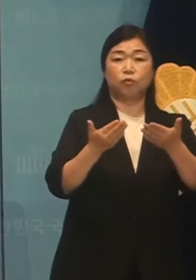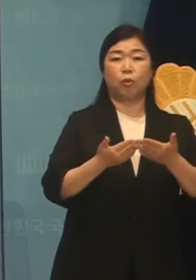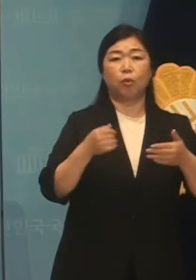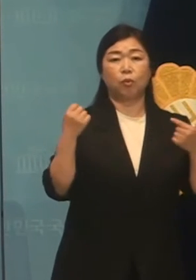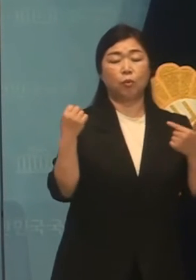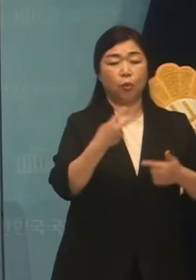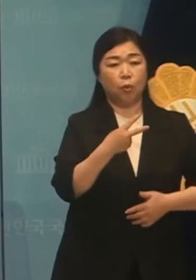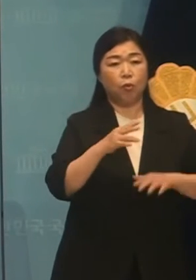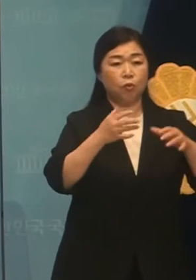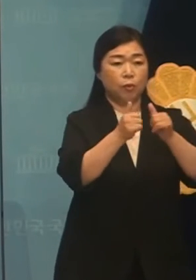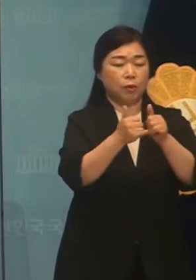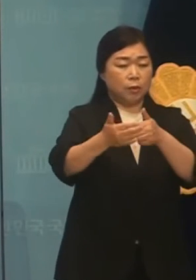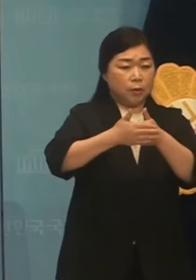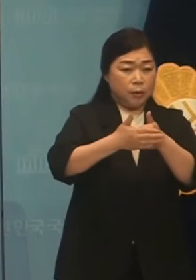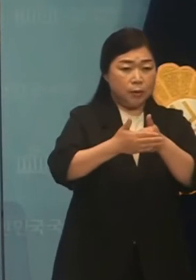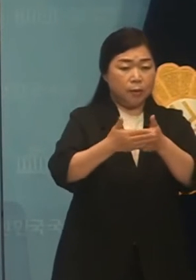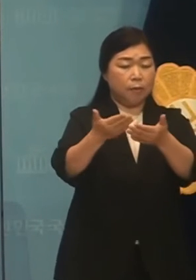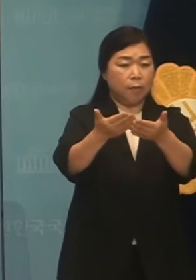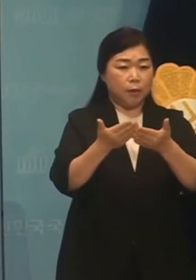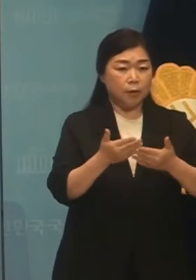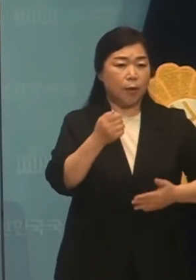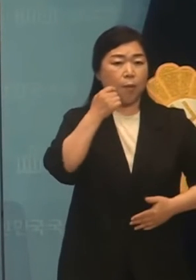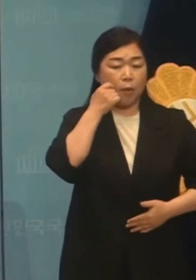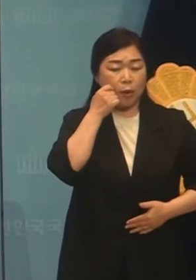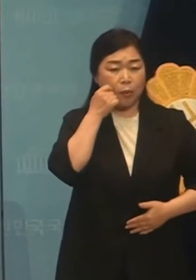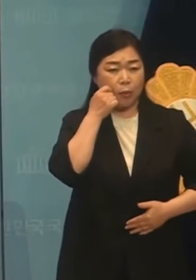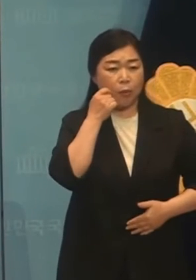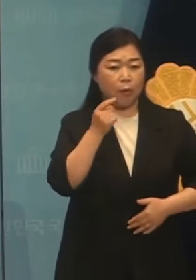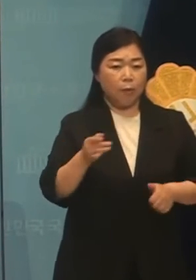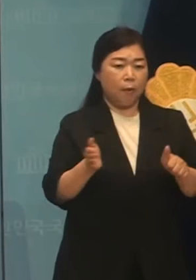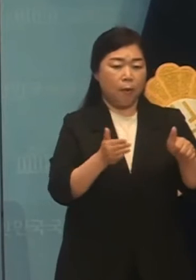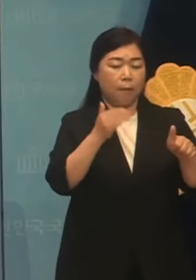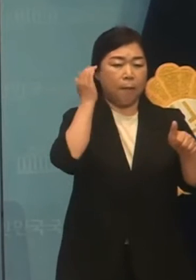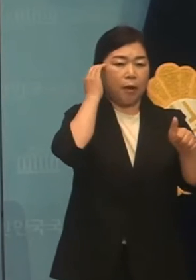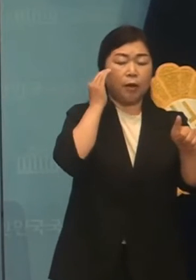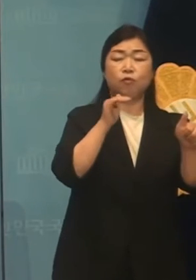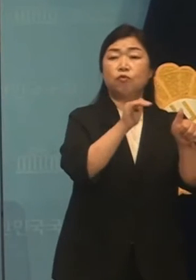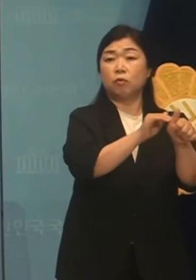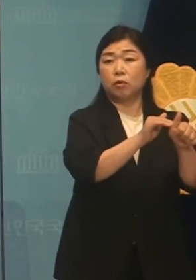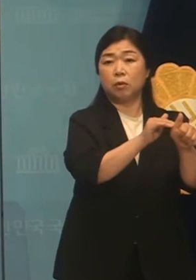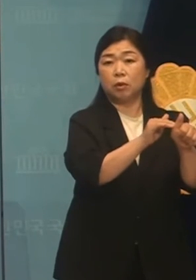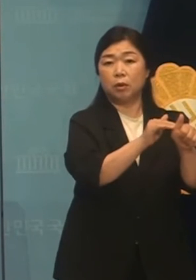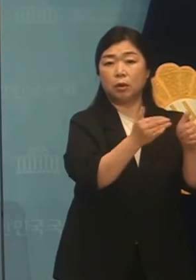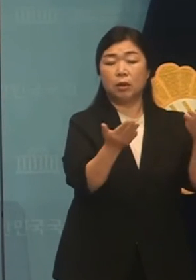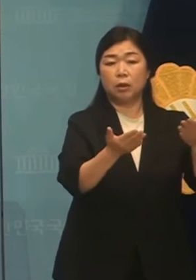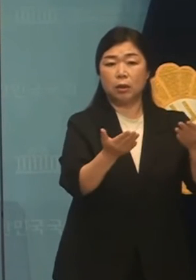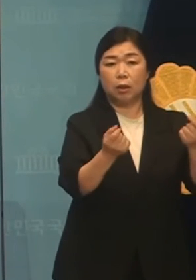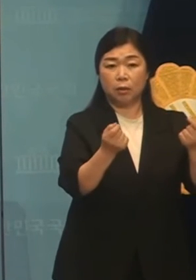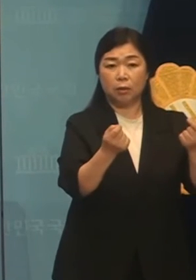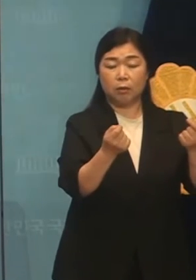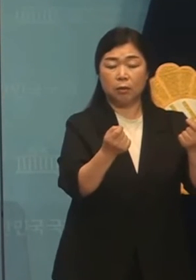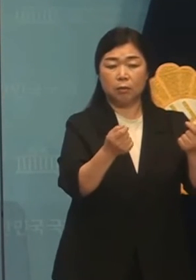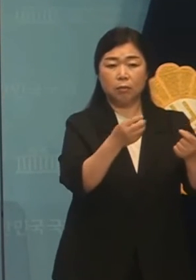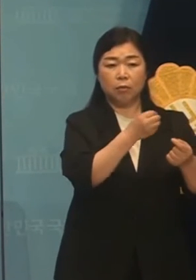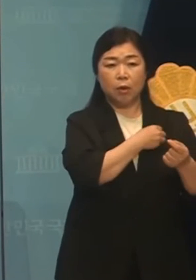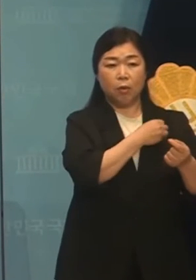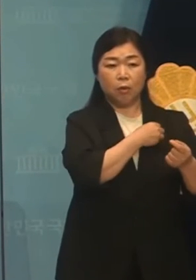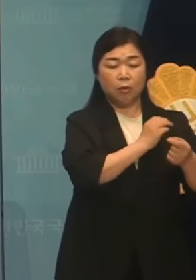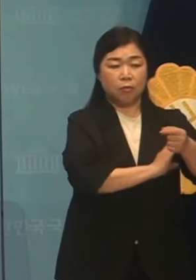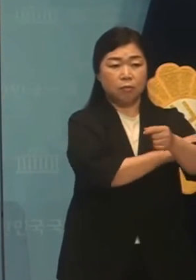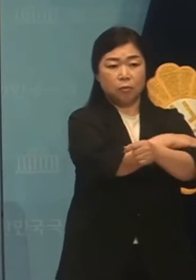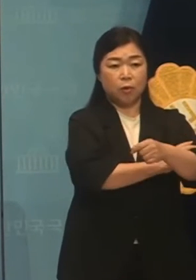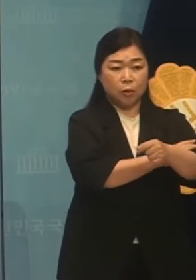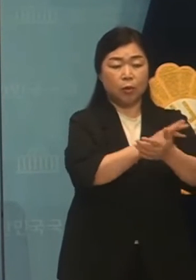당이 국민의 지지를 받지 못하도록 끌고 가는 말하자면 당의